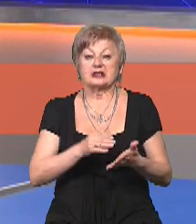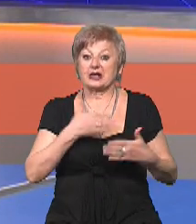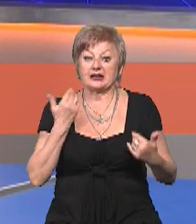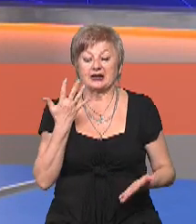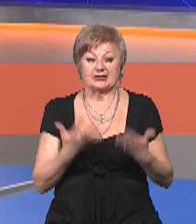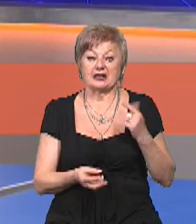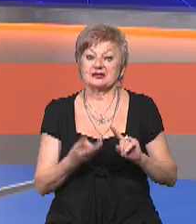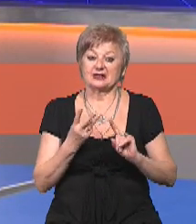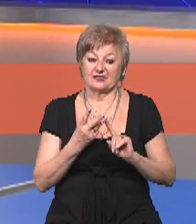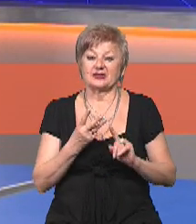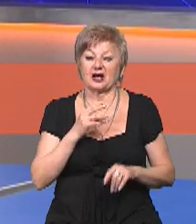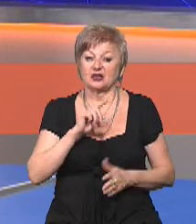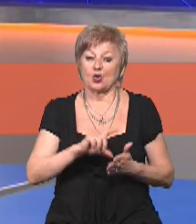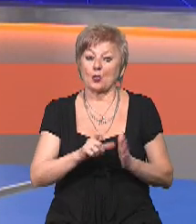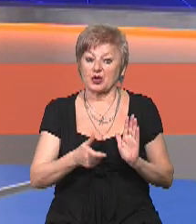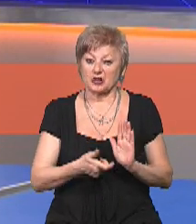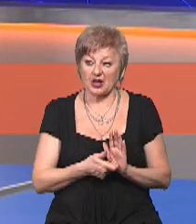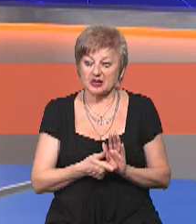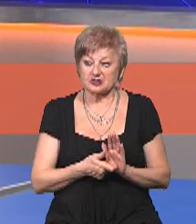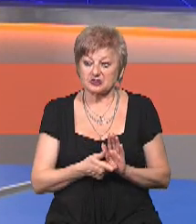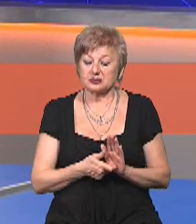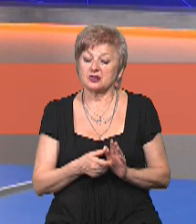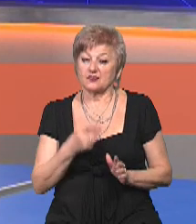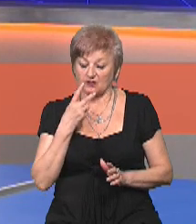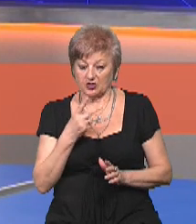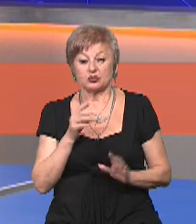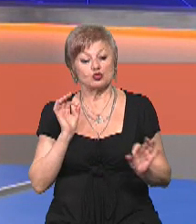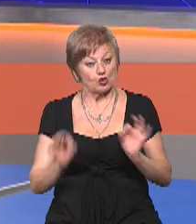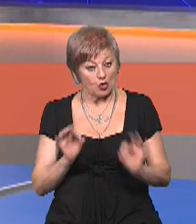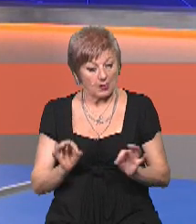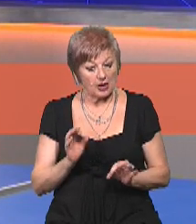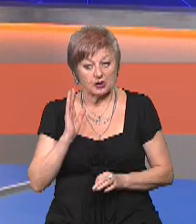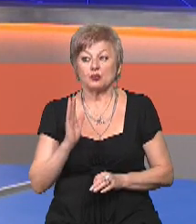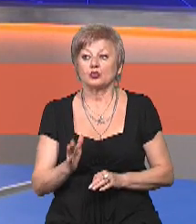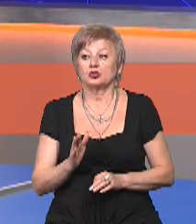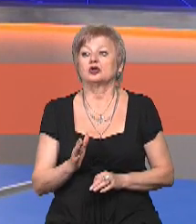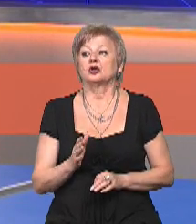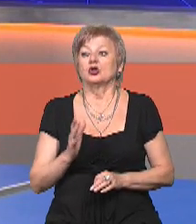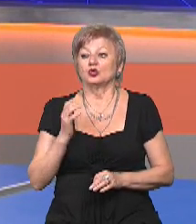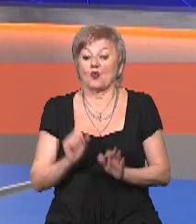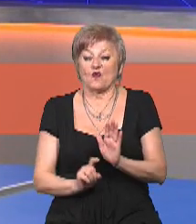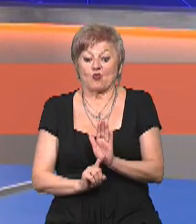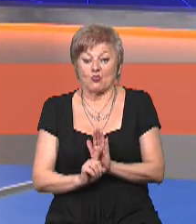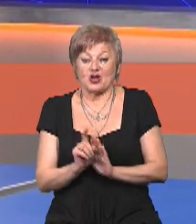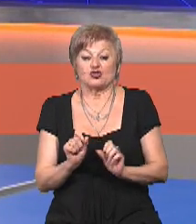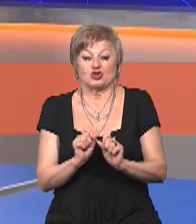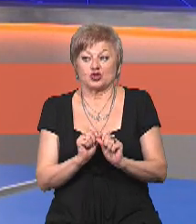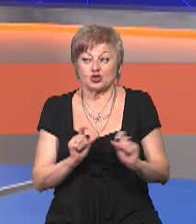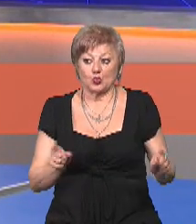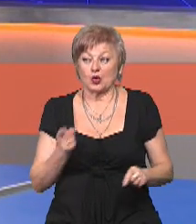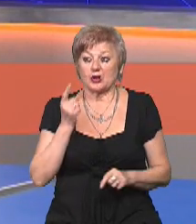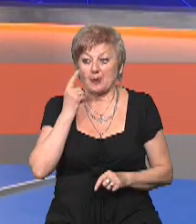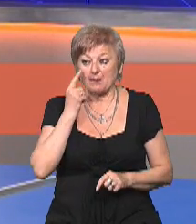класі в проєкт цей спрацює і буде все нормально, то, напевно, в початковій школі буде